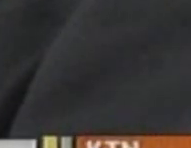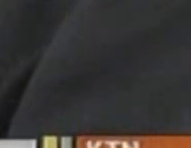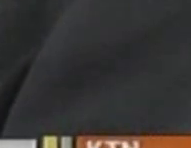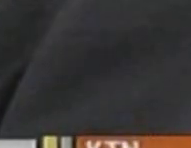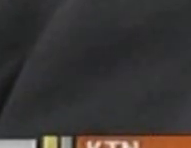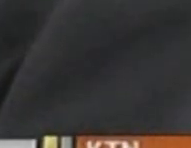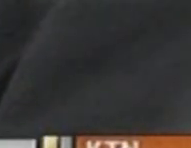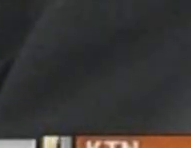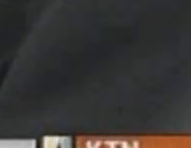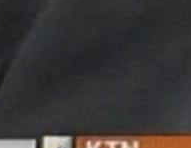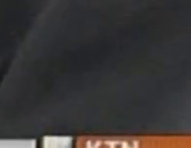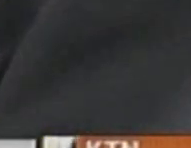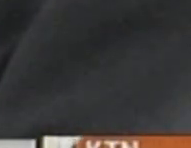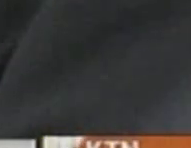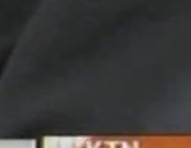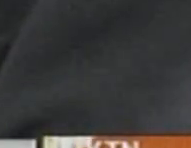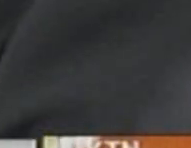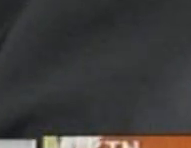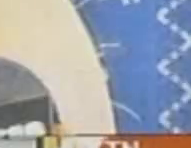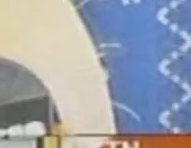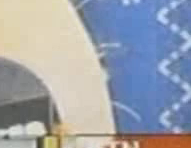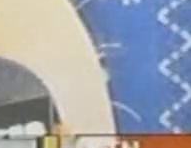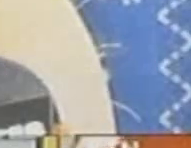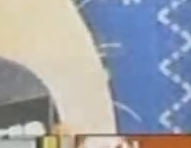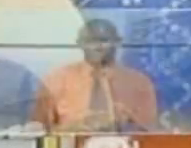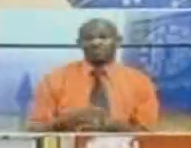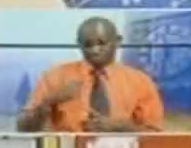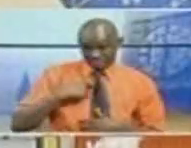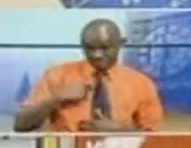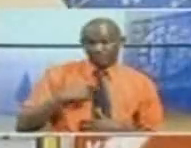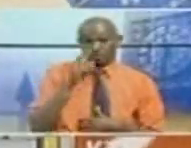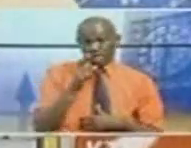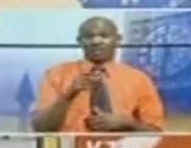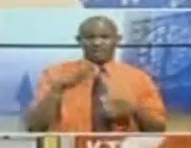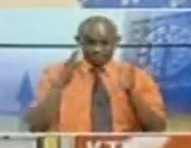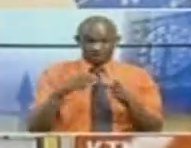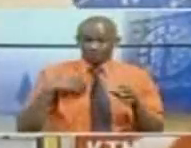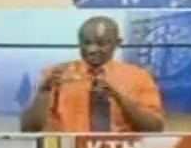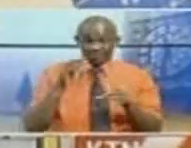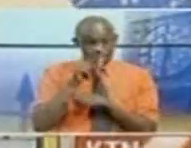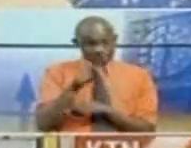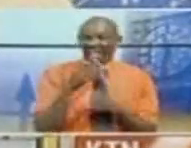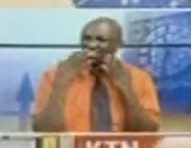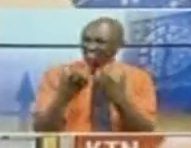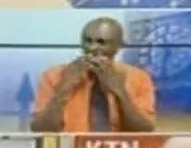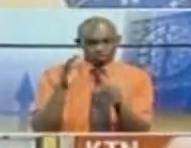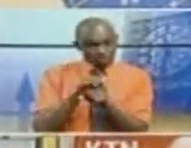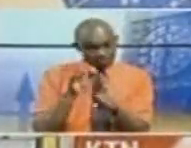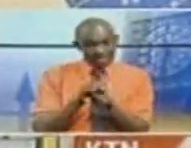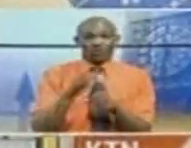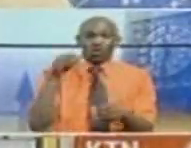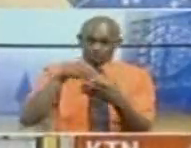Asante kwa interreligious leaders ambao wako hapa na viongozi. Mimi kama one of the victim, tunashukuru sana kwa mchango